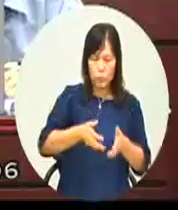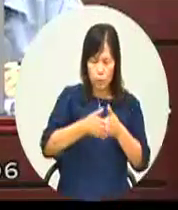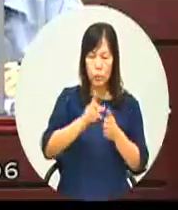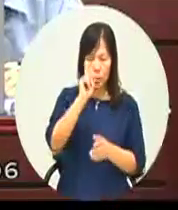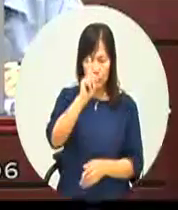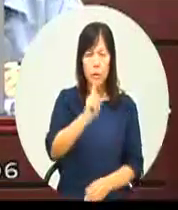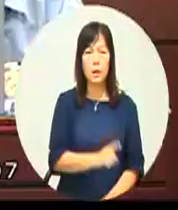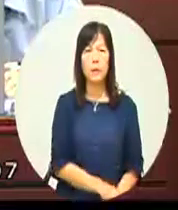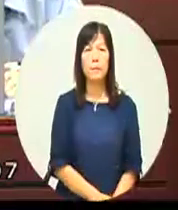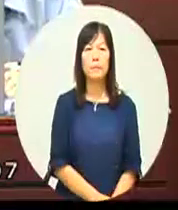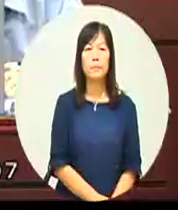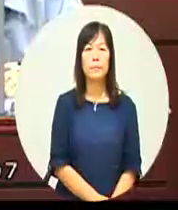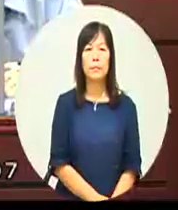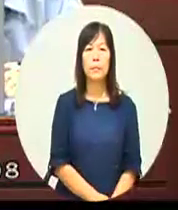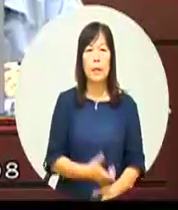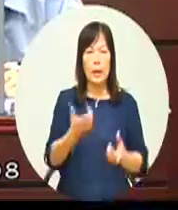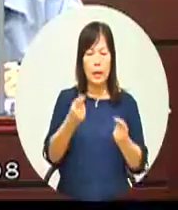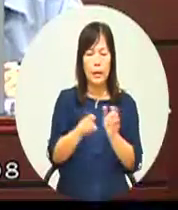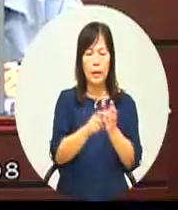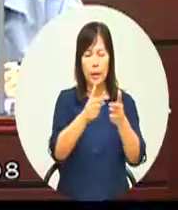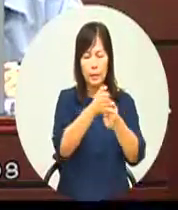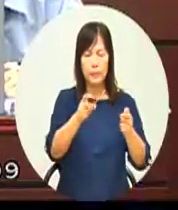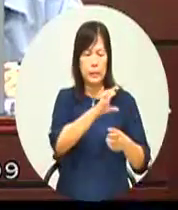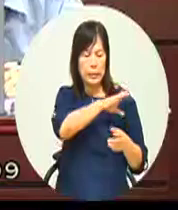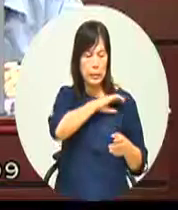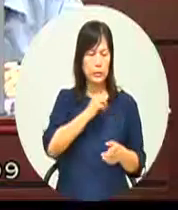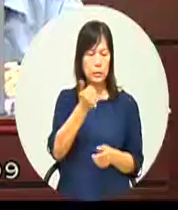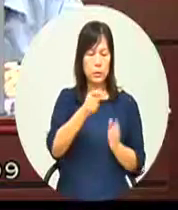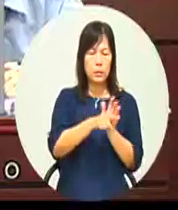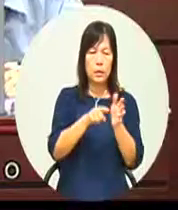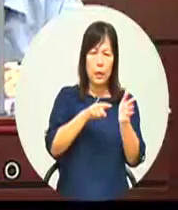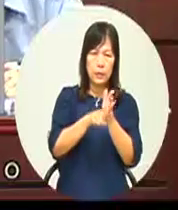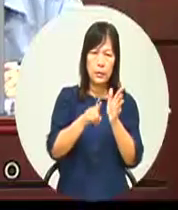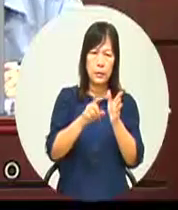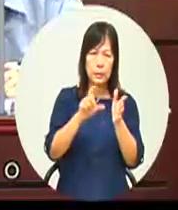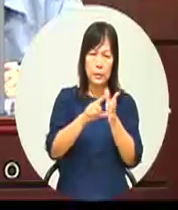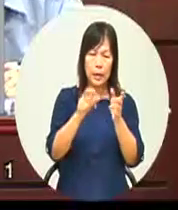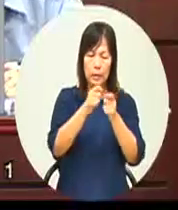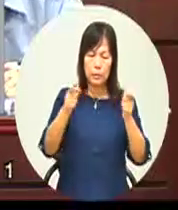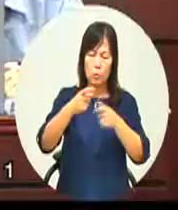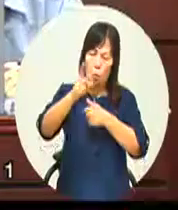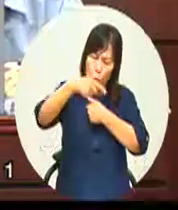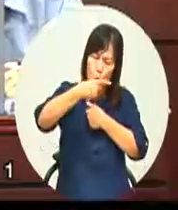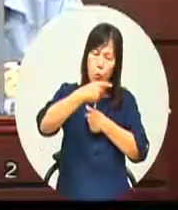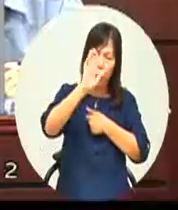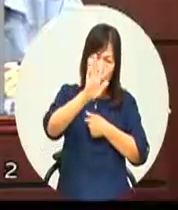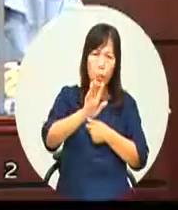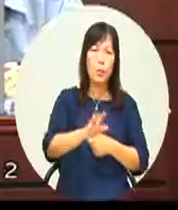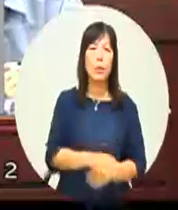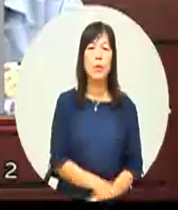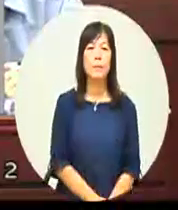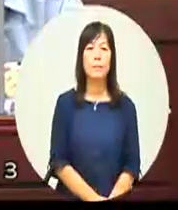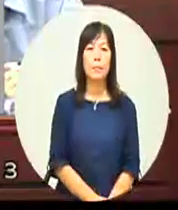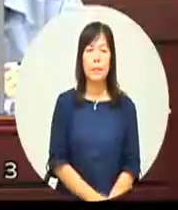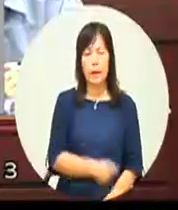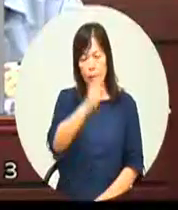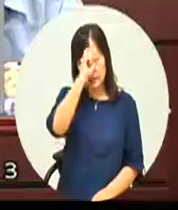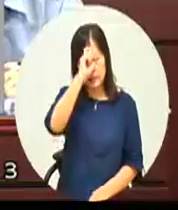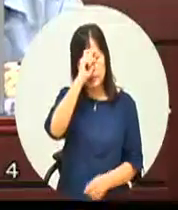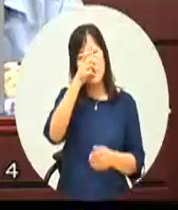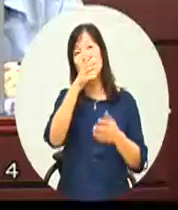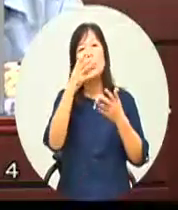色了。我们感谢邱议员长期在这方面给我们的一些指导跟支持，那希望说有更多的这